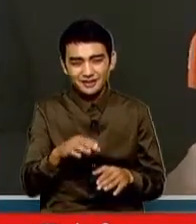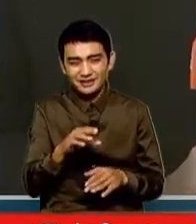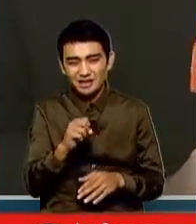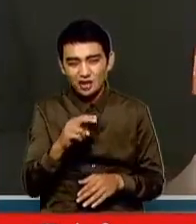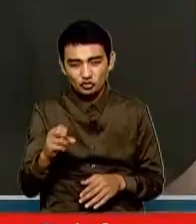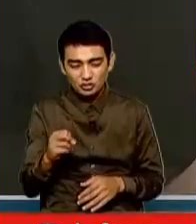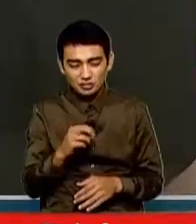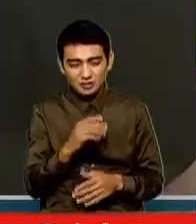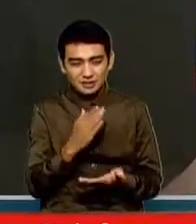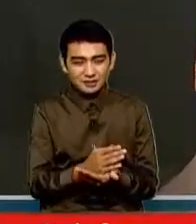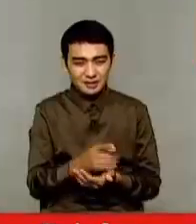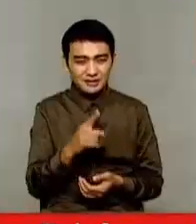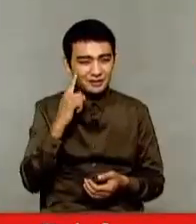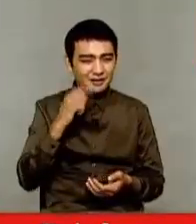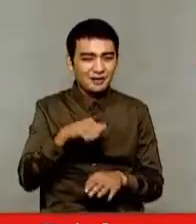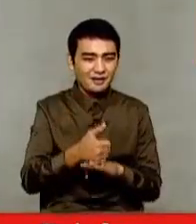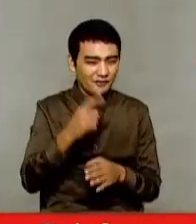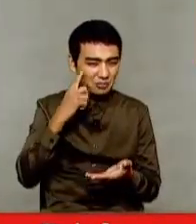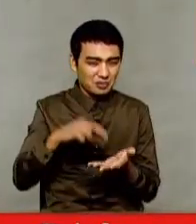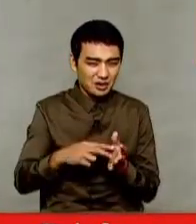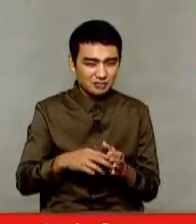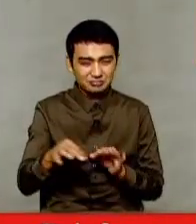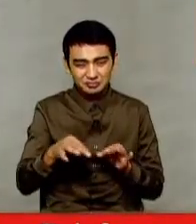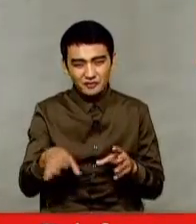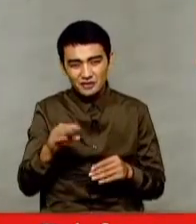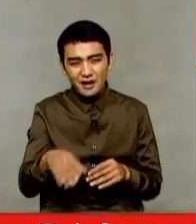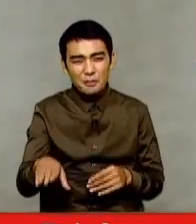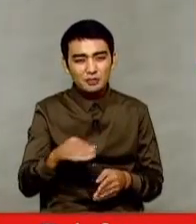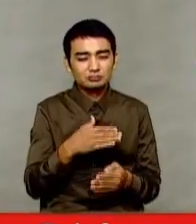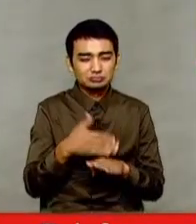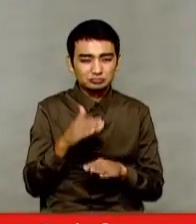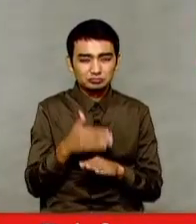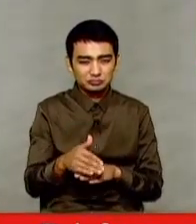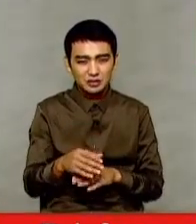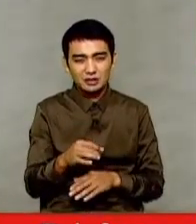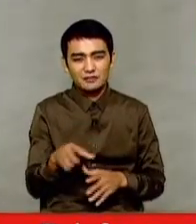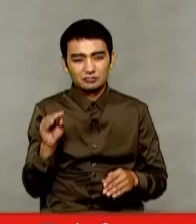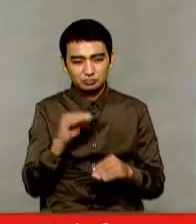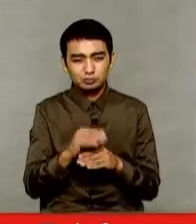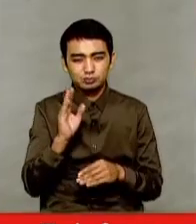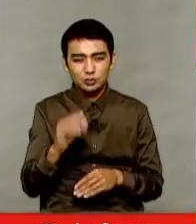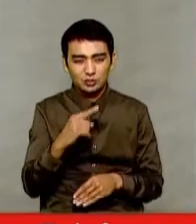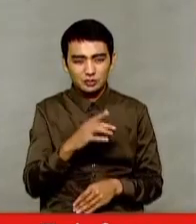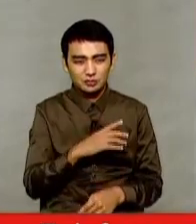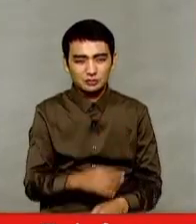бар. Қаланың бас жоспарына сәйкес олардың барлығына кезең-кезеңмен инфрақұрылым